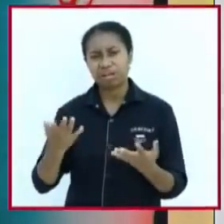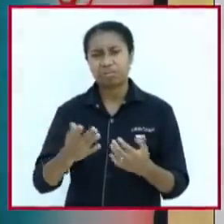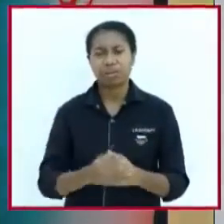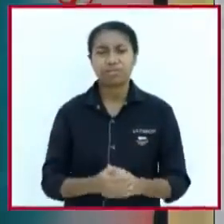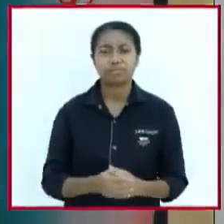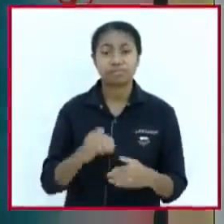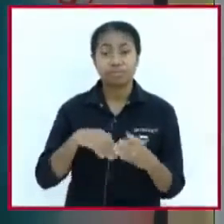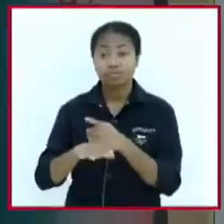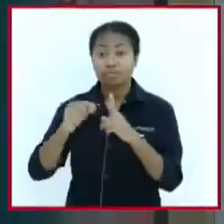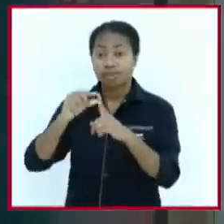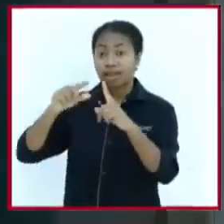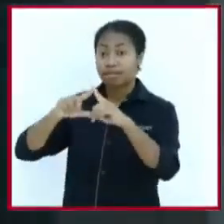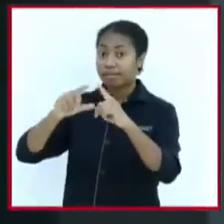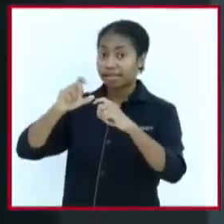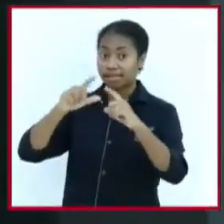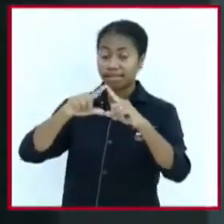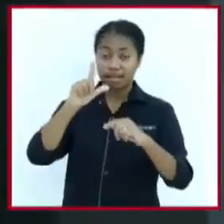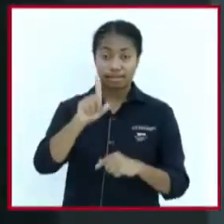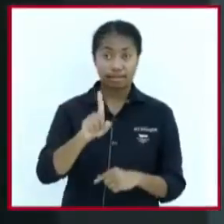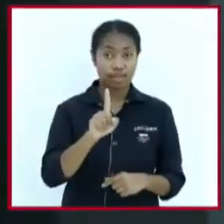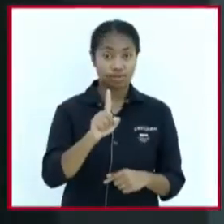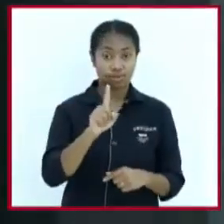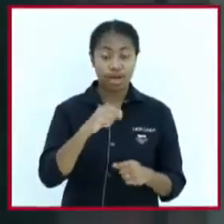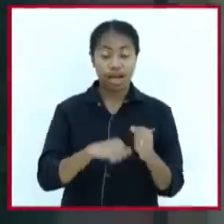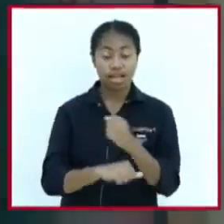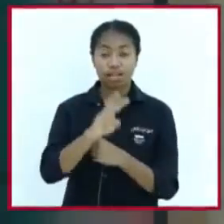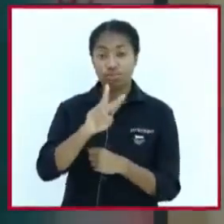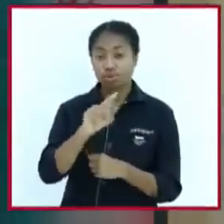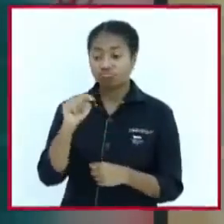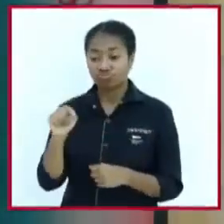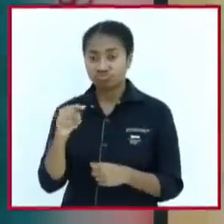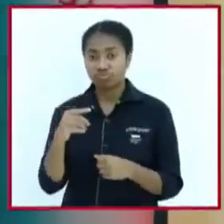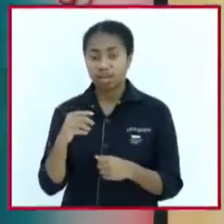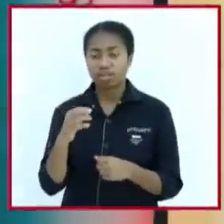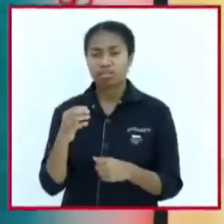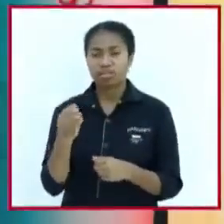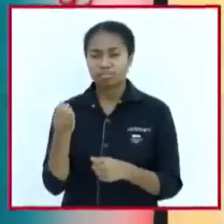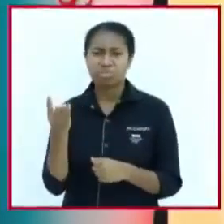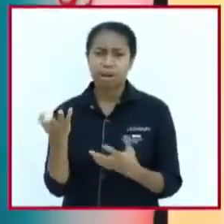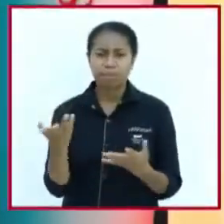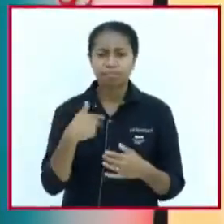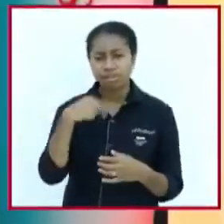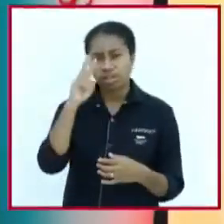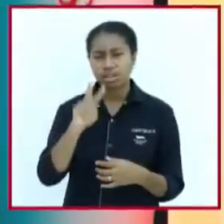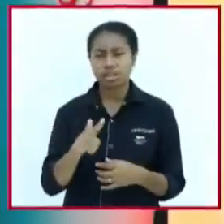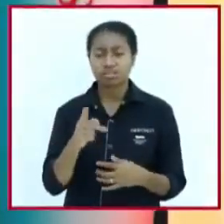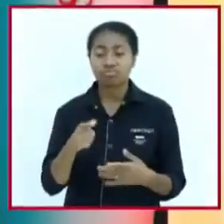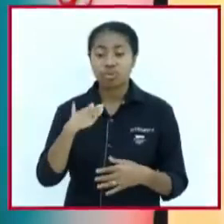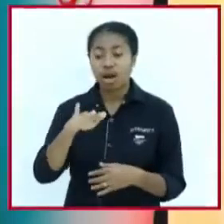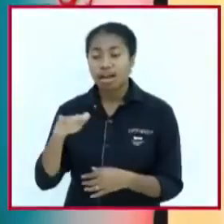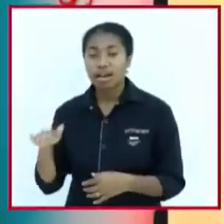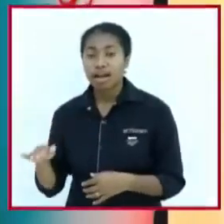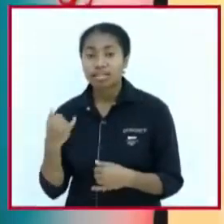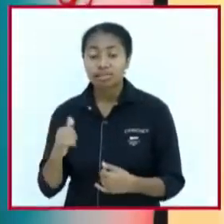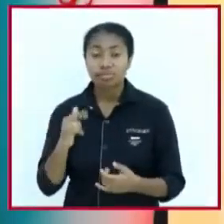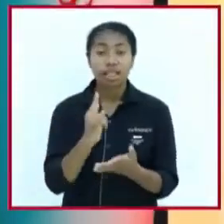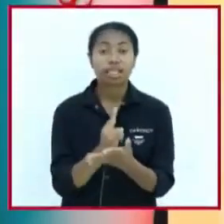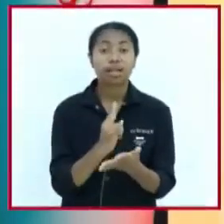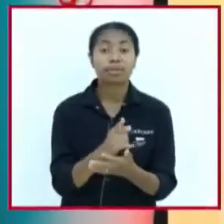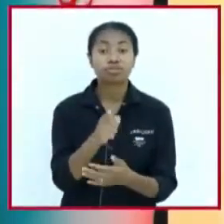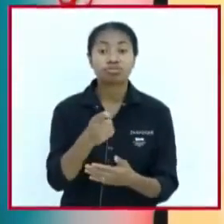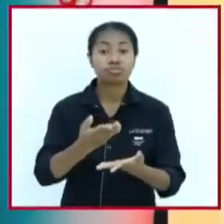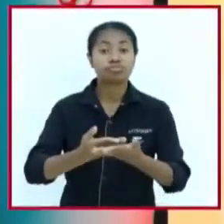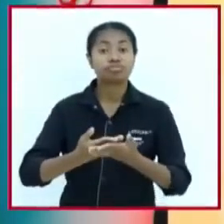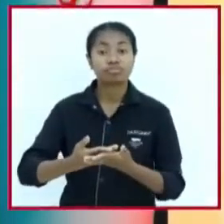dalam pasal 1 ayat 2 dan seterusnya dikatakan begini anaknya yang telah ditetapkan sebagai yang berhak